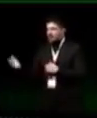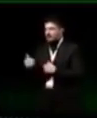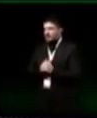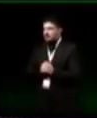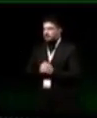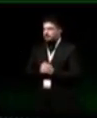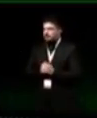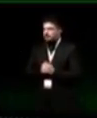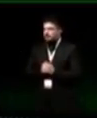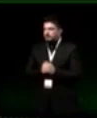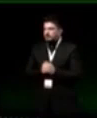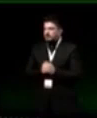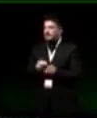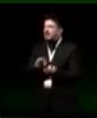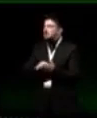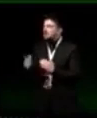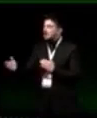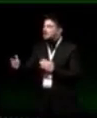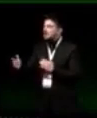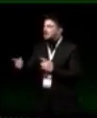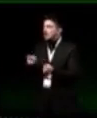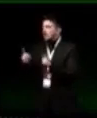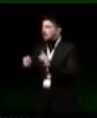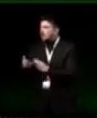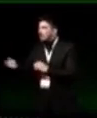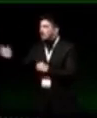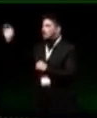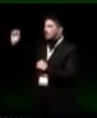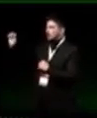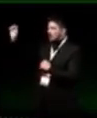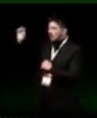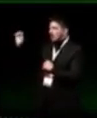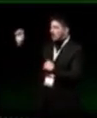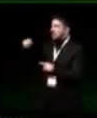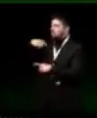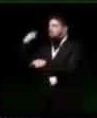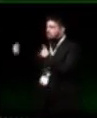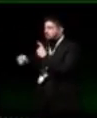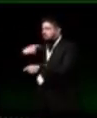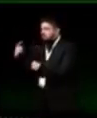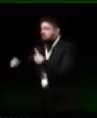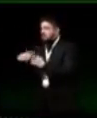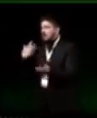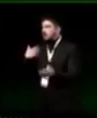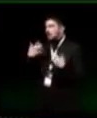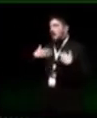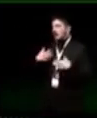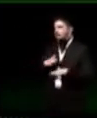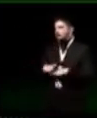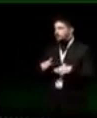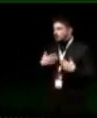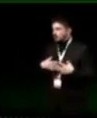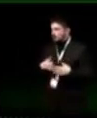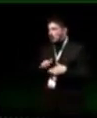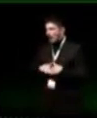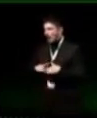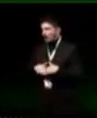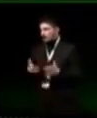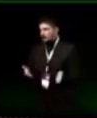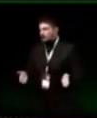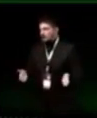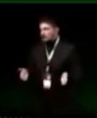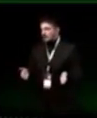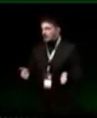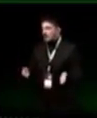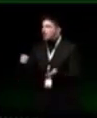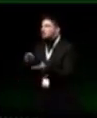centrodestra non è il centrodestra popolare europeo tradizionale al quale ci siamo quasi abituati. È un centrodestra